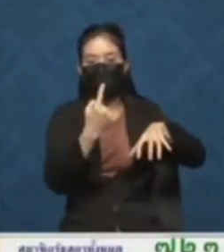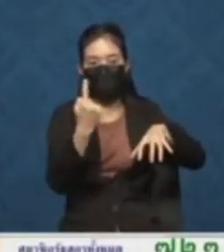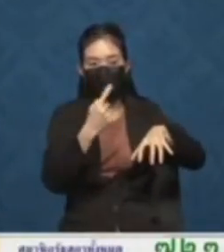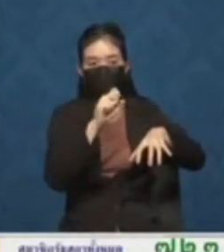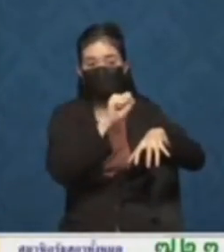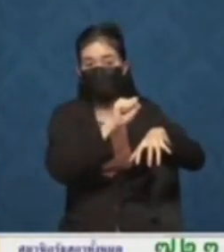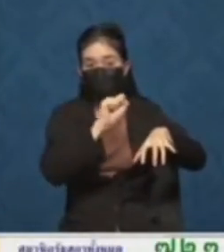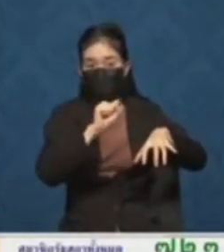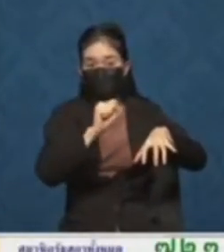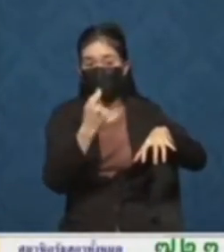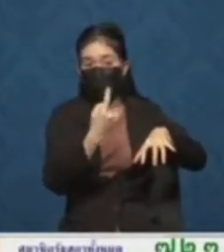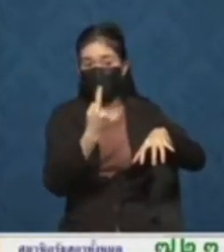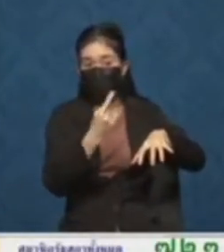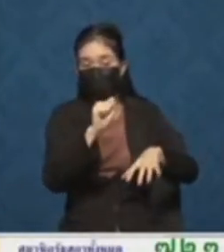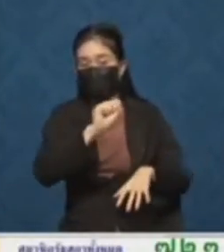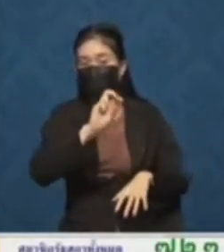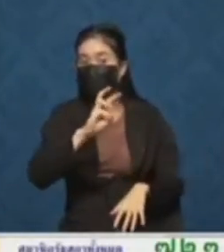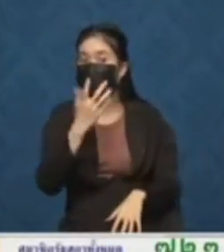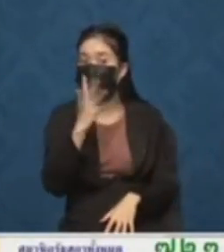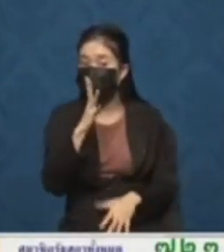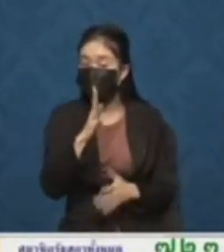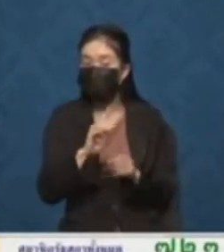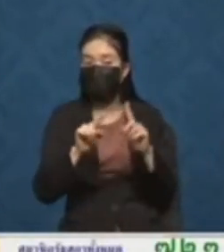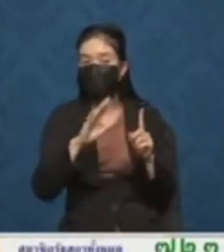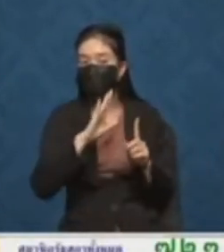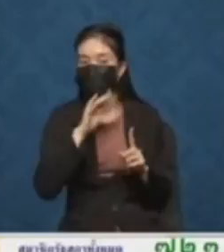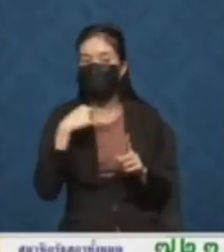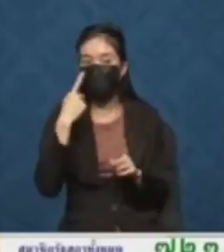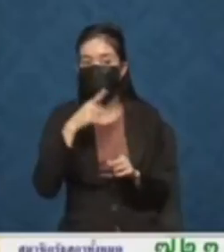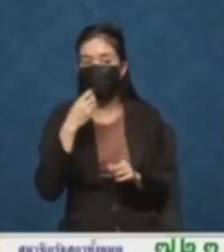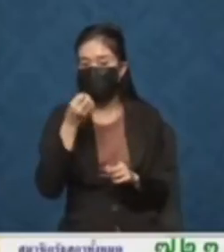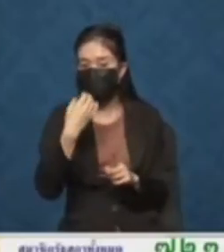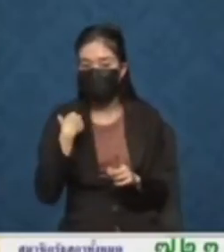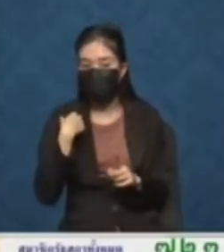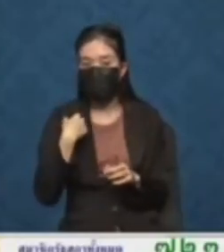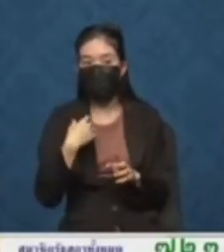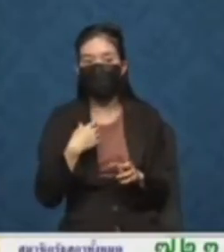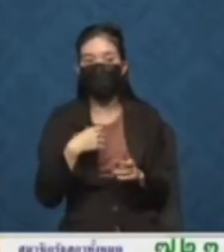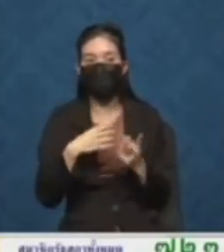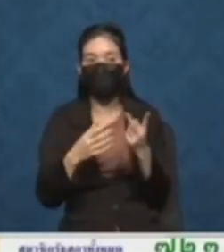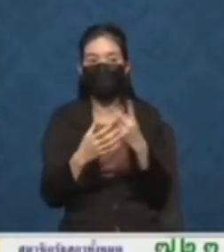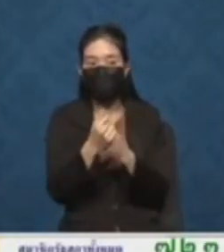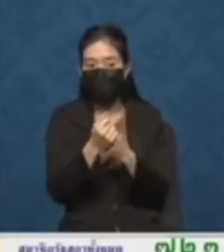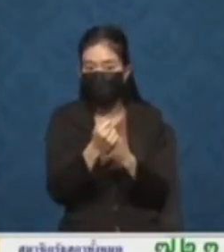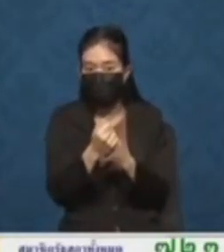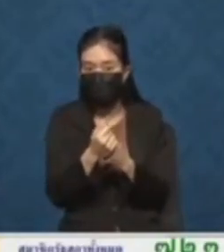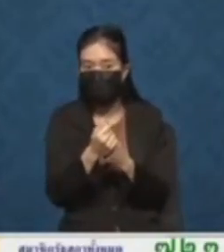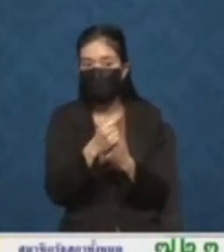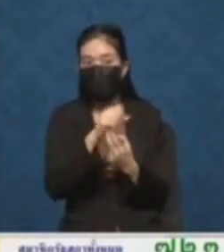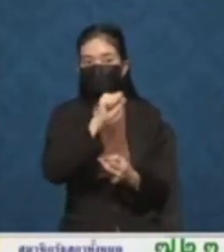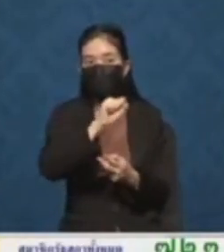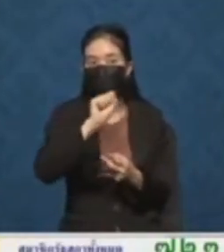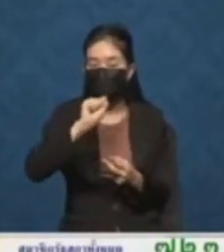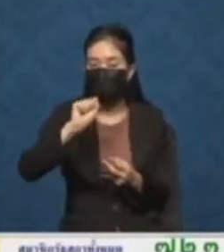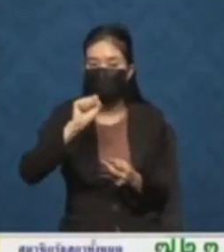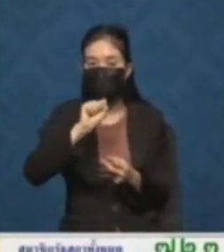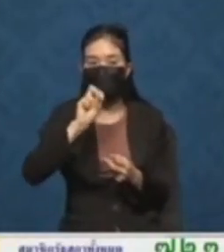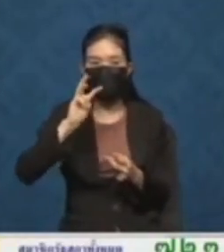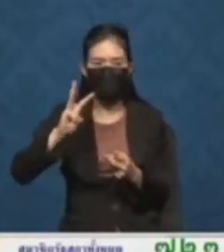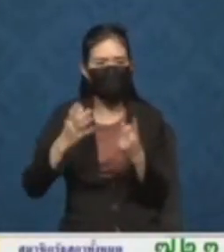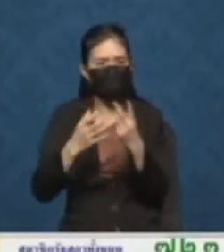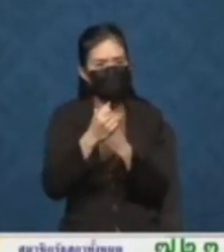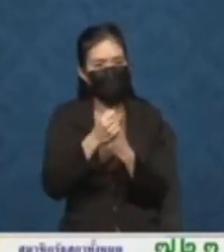พูดเหมือนว่าถ้าทั่วโลกเขาเป็นสากลเนี่ยเขาใช้สภาเดียวทำไมเรามาใช้สภาคู่หรือมีสองสภ